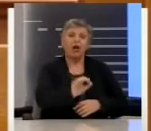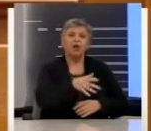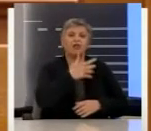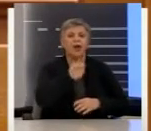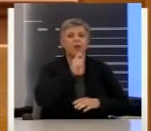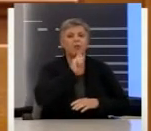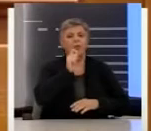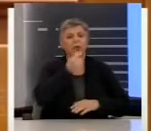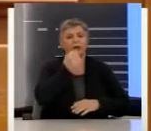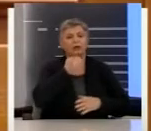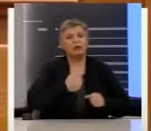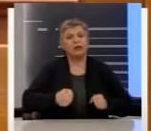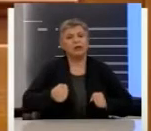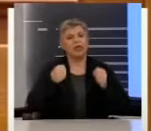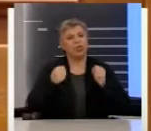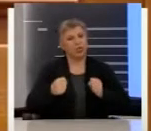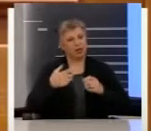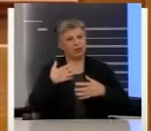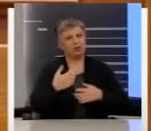αυτό.